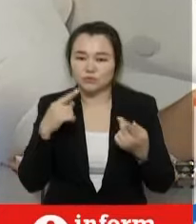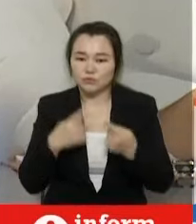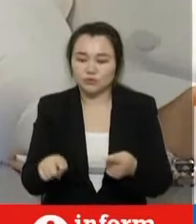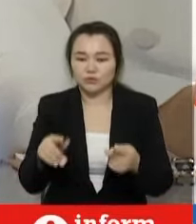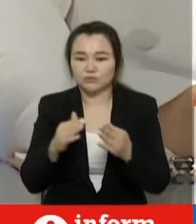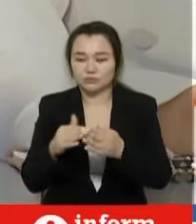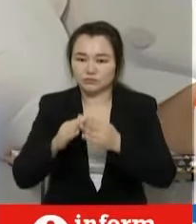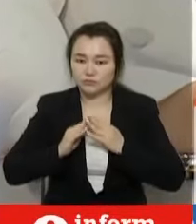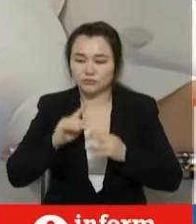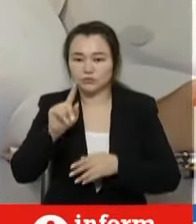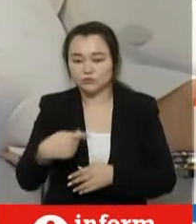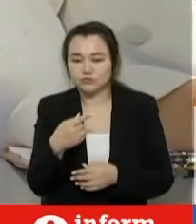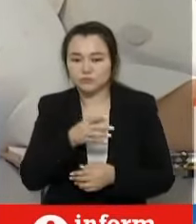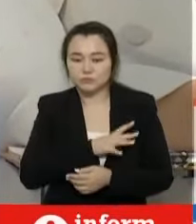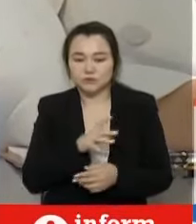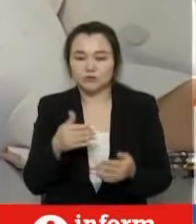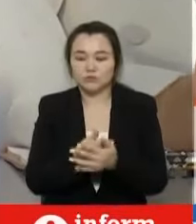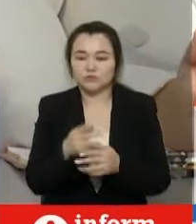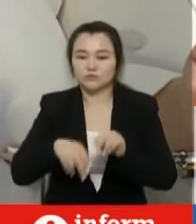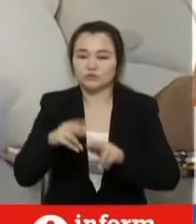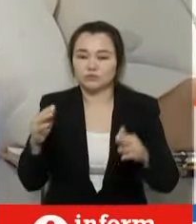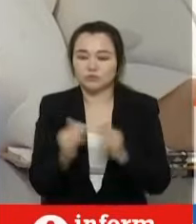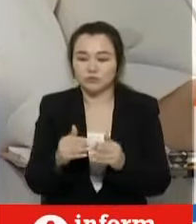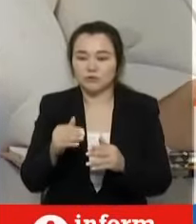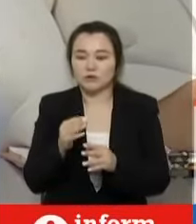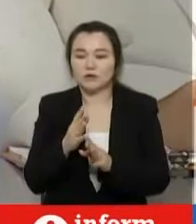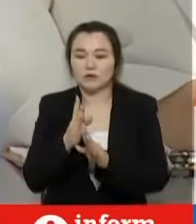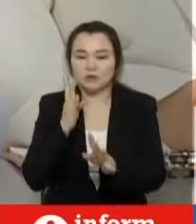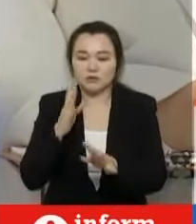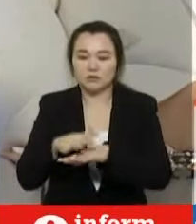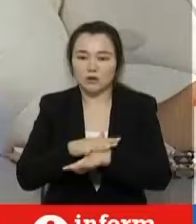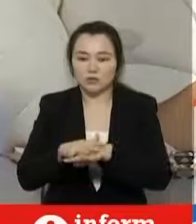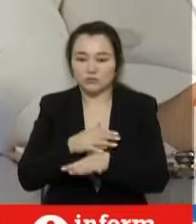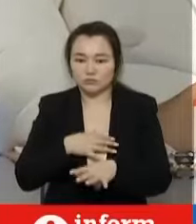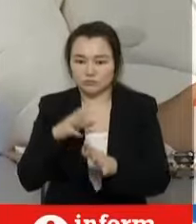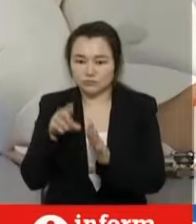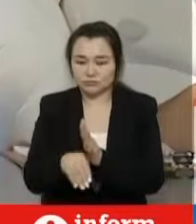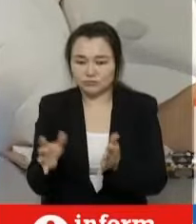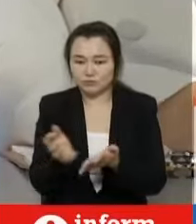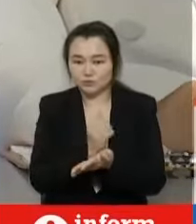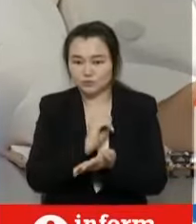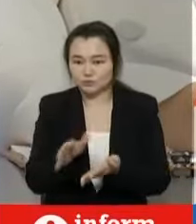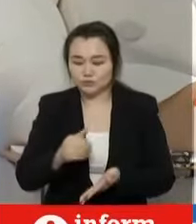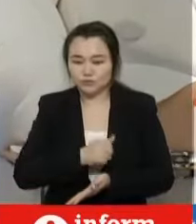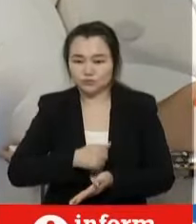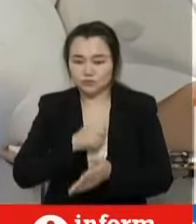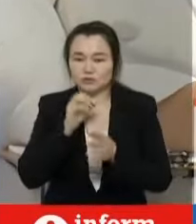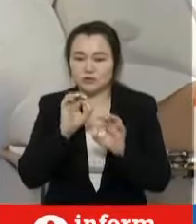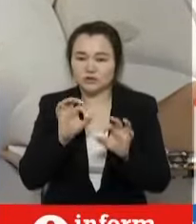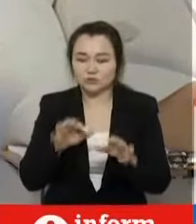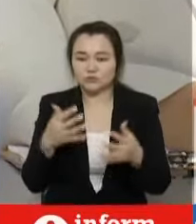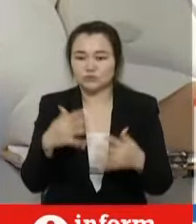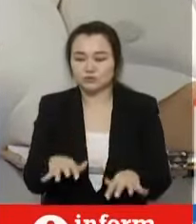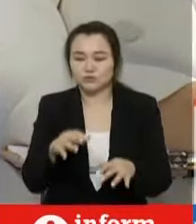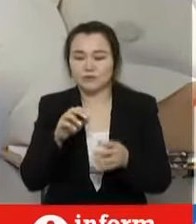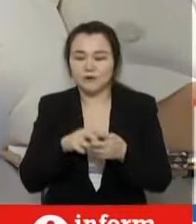қойды. Оған қоса жаңадан салынып жатқан үйдің кезегіне халық ілінбей қалдық деп күйінеді. Айтыла-айтыла жауыр болған